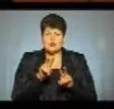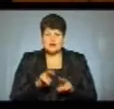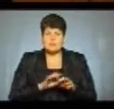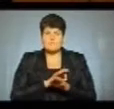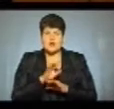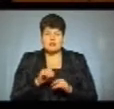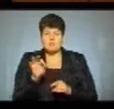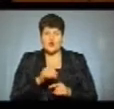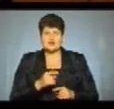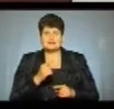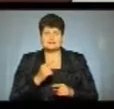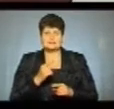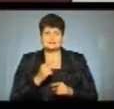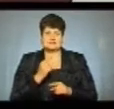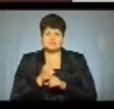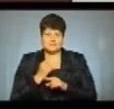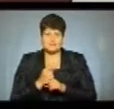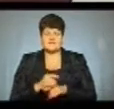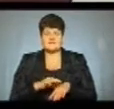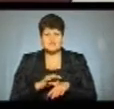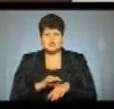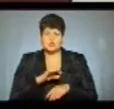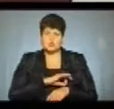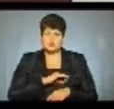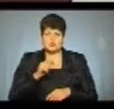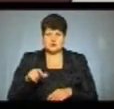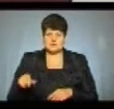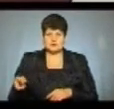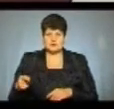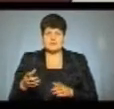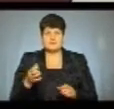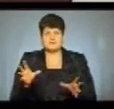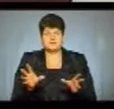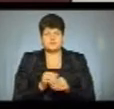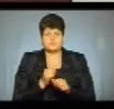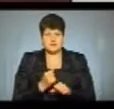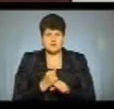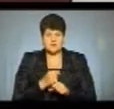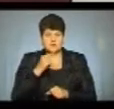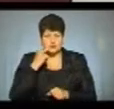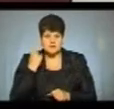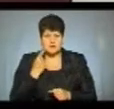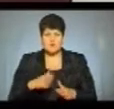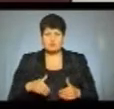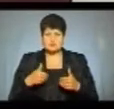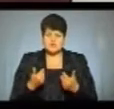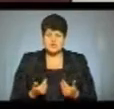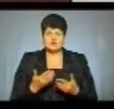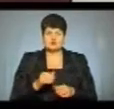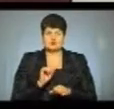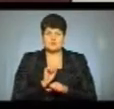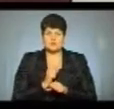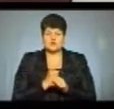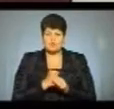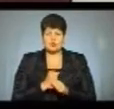про санкції щодо фізичних і юридичних осіб в Тернополі, які співпрацюють з Росією. Пропозицію щодо припинення роботи Сбербанку в Тернополі